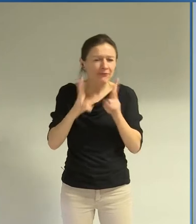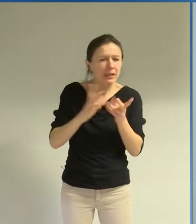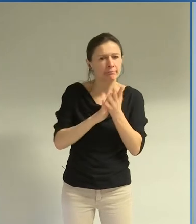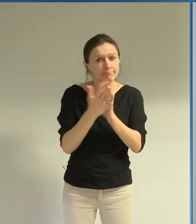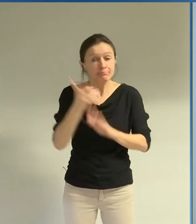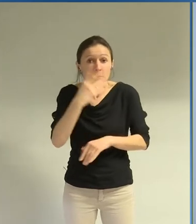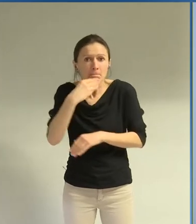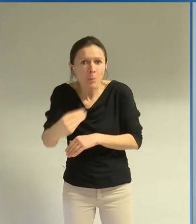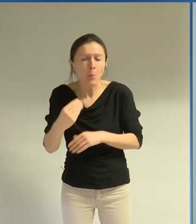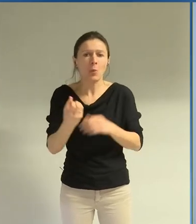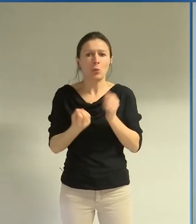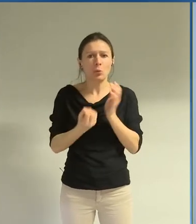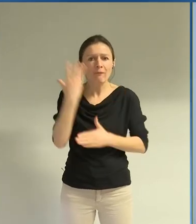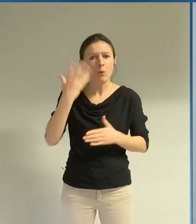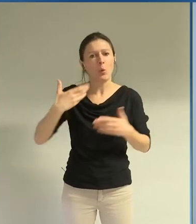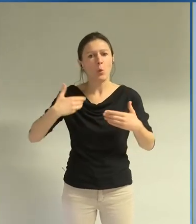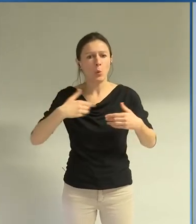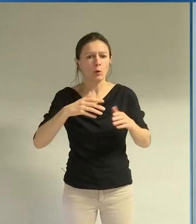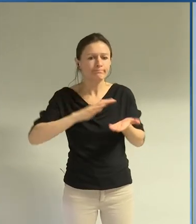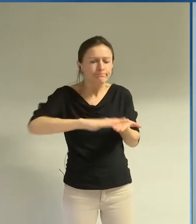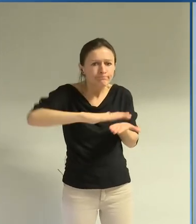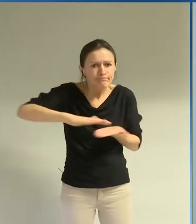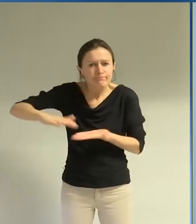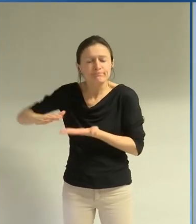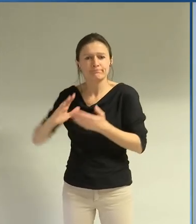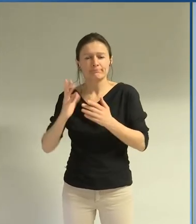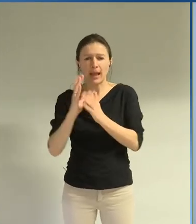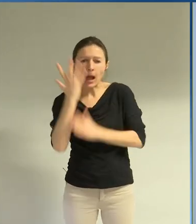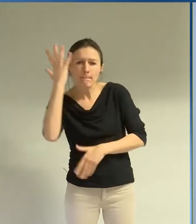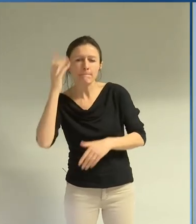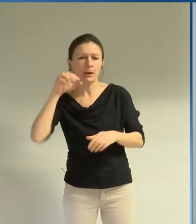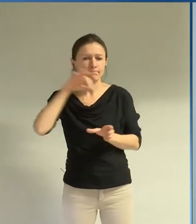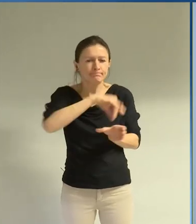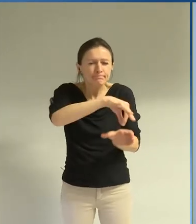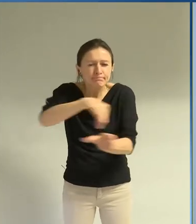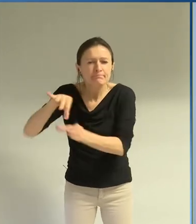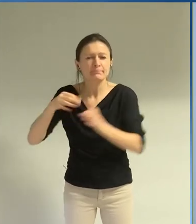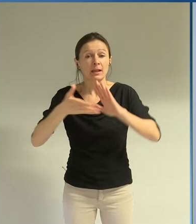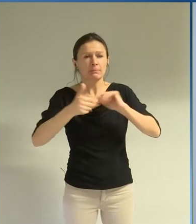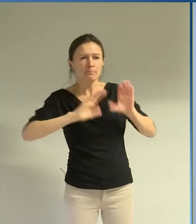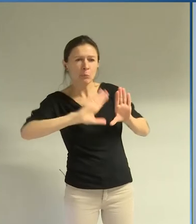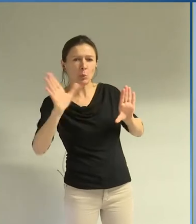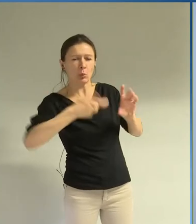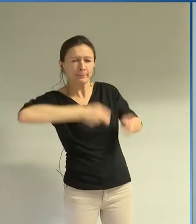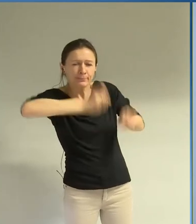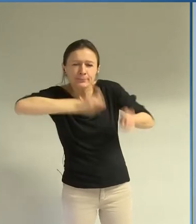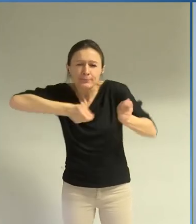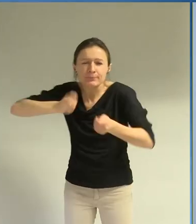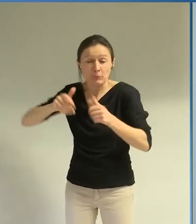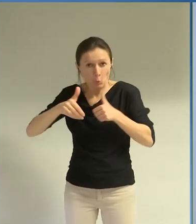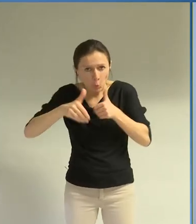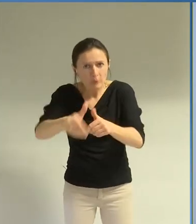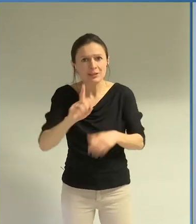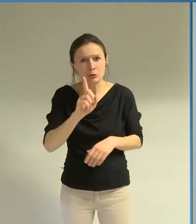des nouveaux éclairages des ravalements également de façade qui se poursuivent et jamais depuis hubert